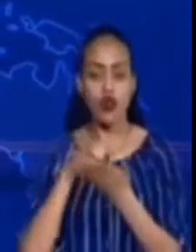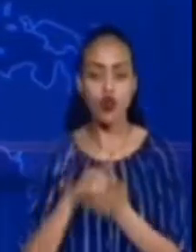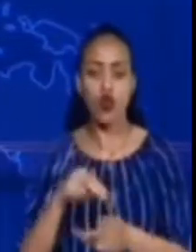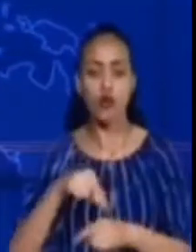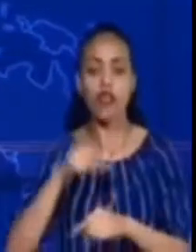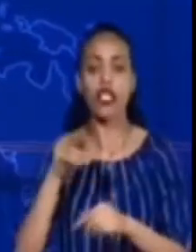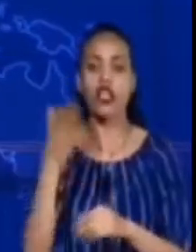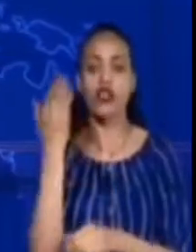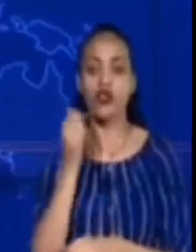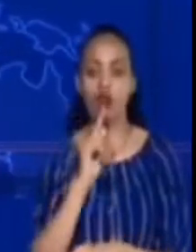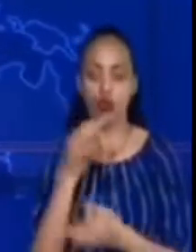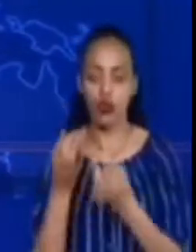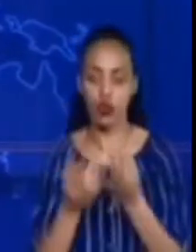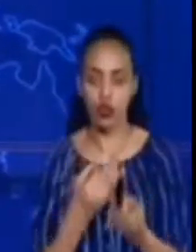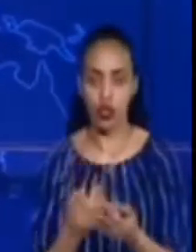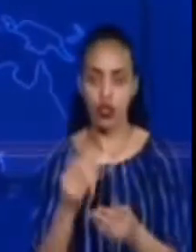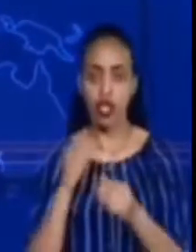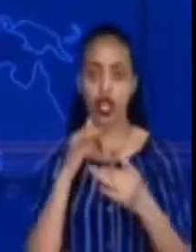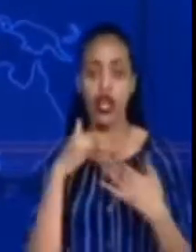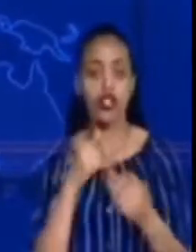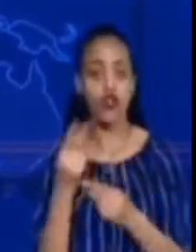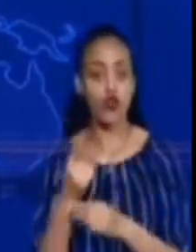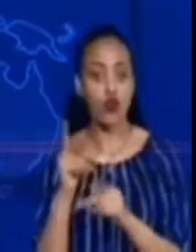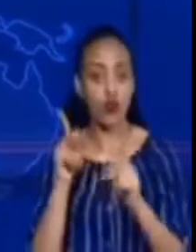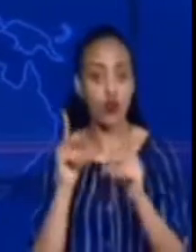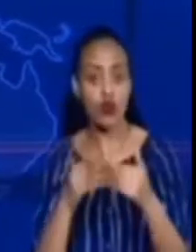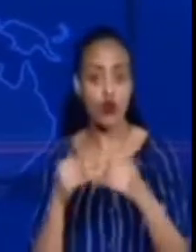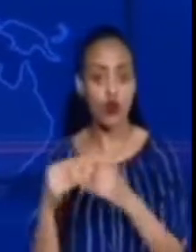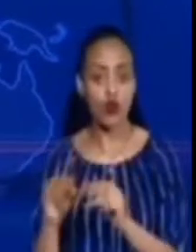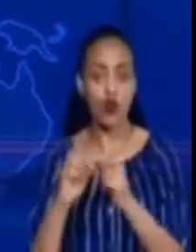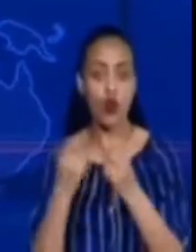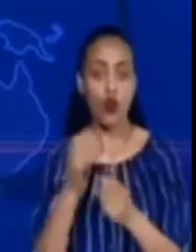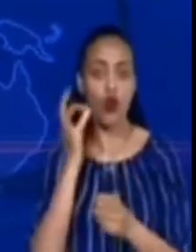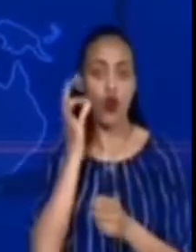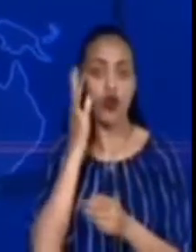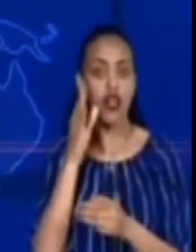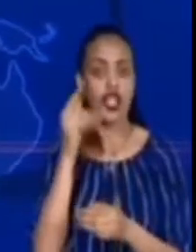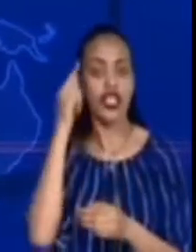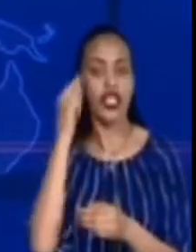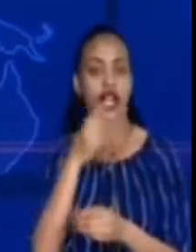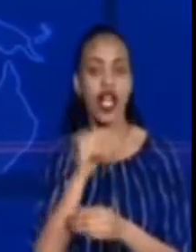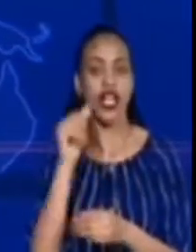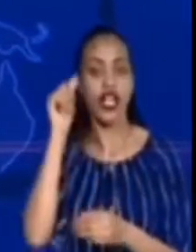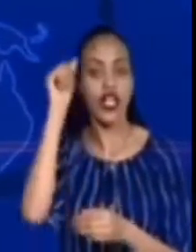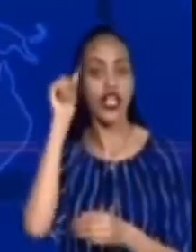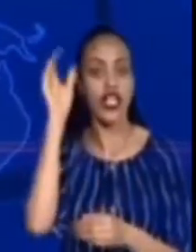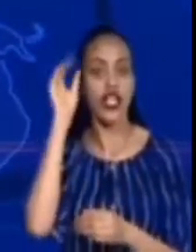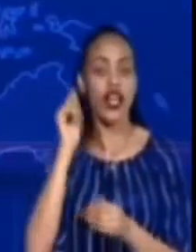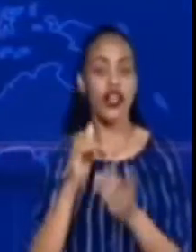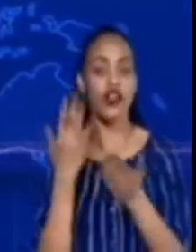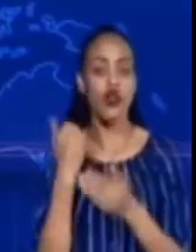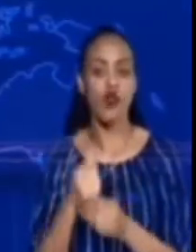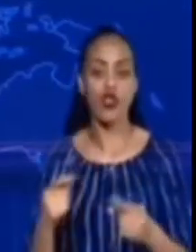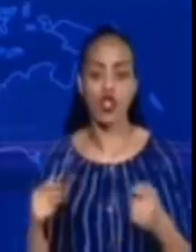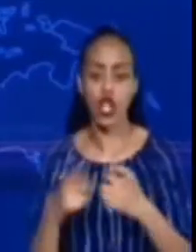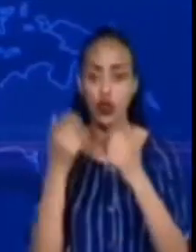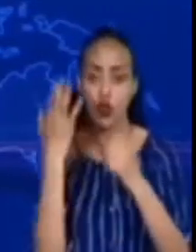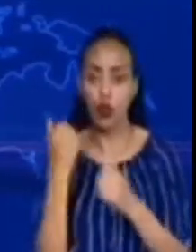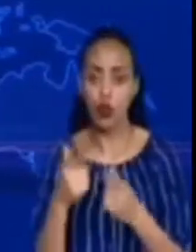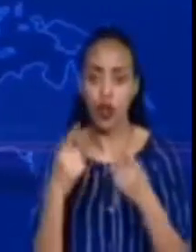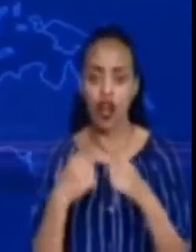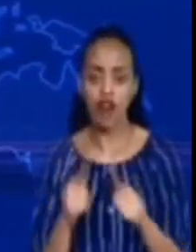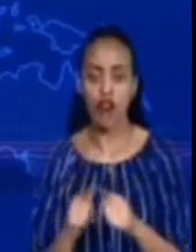አርገን እናዝናለን። በጣም ነው የምናዝንላችሁ። ለምንድን ነው እንደዚህ አይነት ቆሻሻ የወረደ